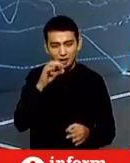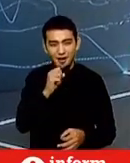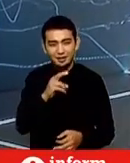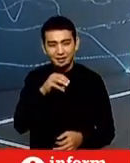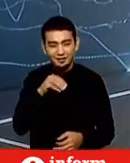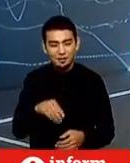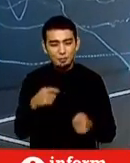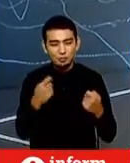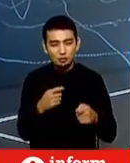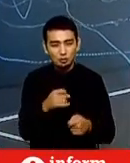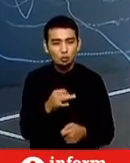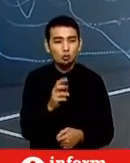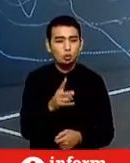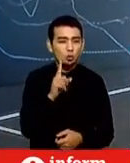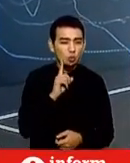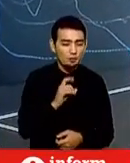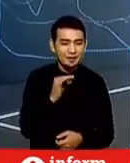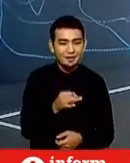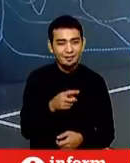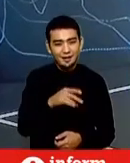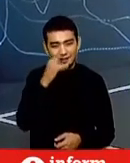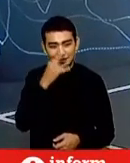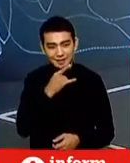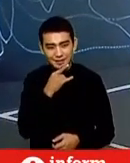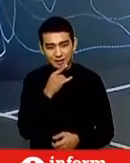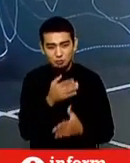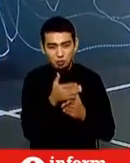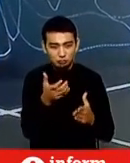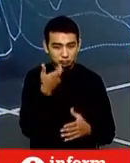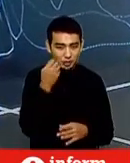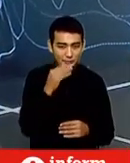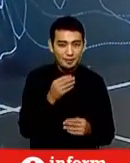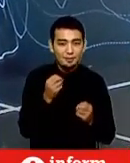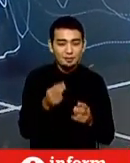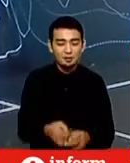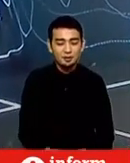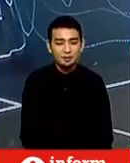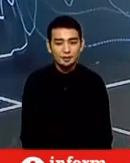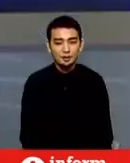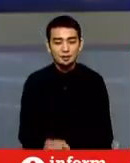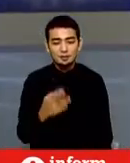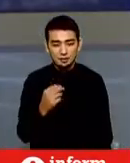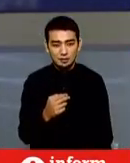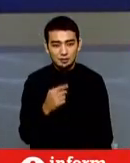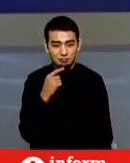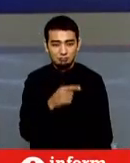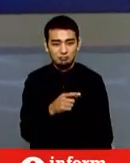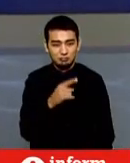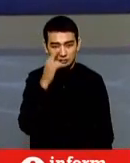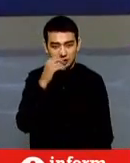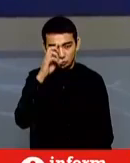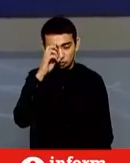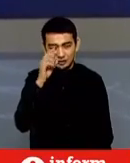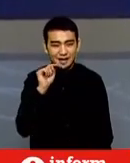кімге тиімді? Бұл қазақстандықтар үшін үлкен мүмкіндік деп айтуға бола ма? Негізінде, бұл белгілі бір дәрежеде